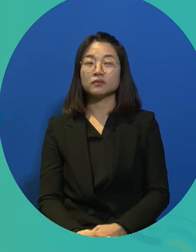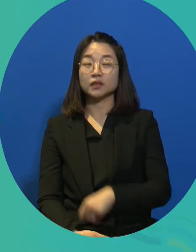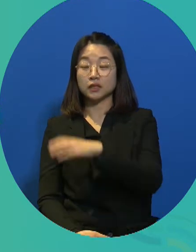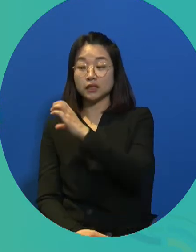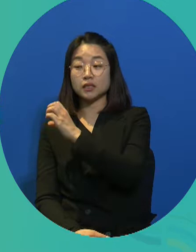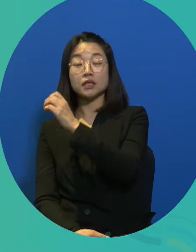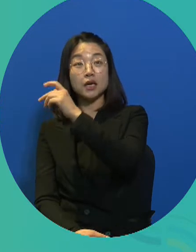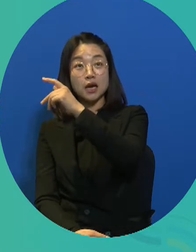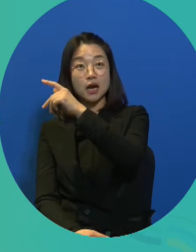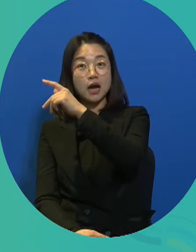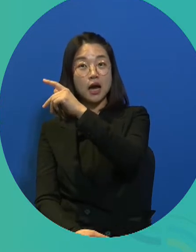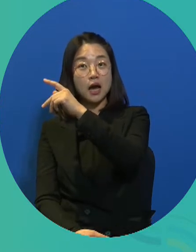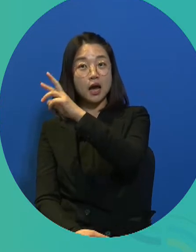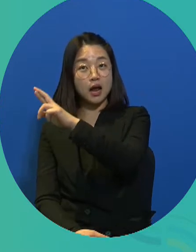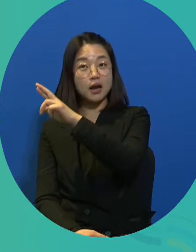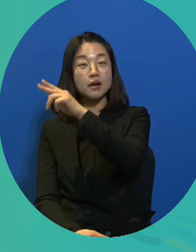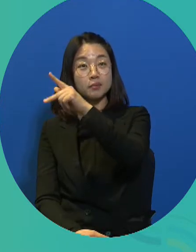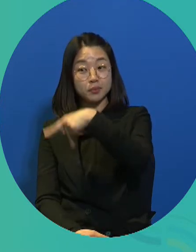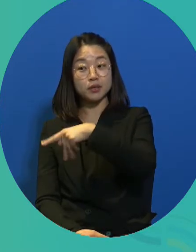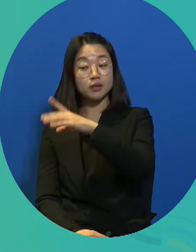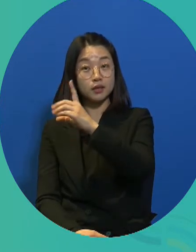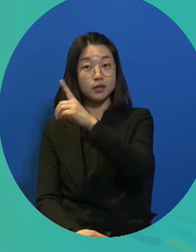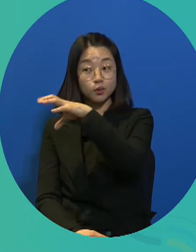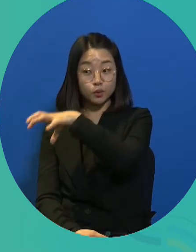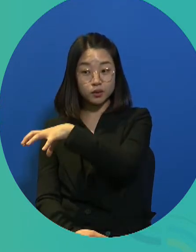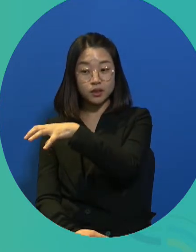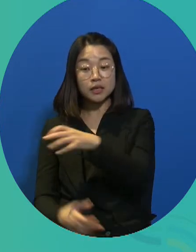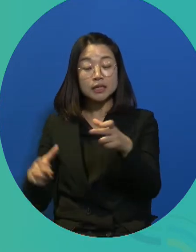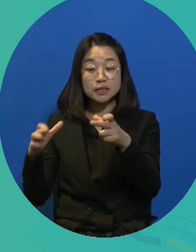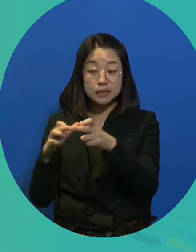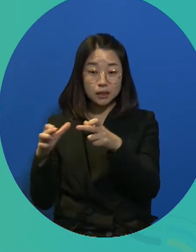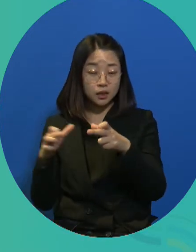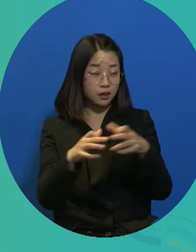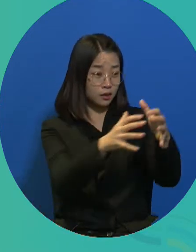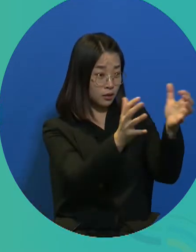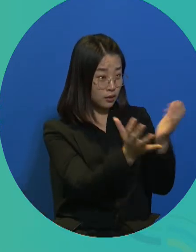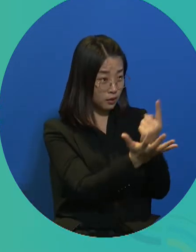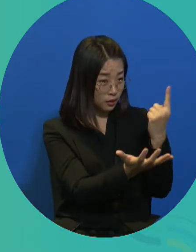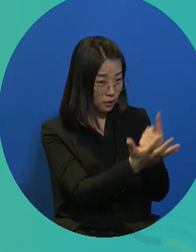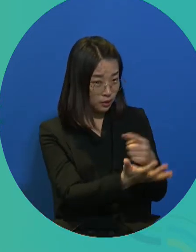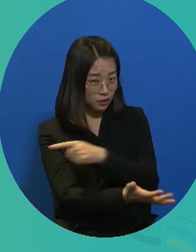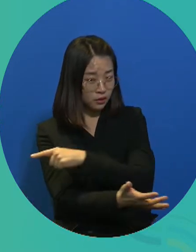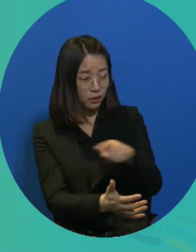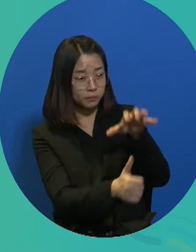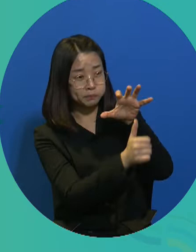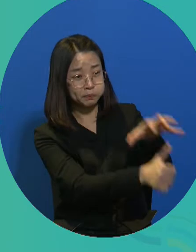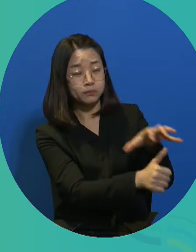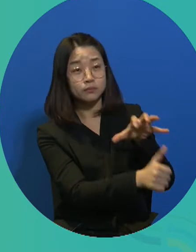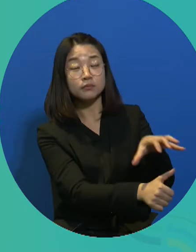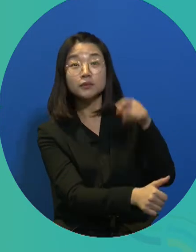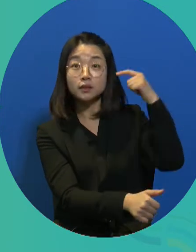CRPD에서도 인권단체들이 장애인들이 몸소 이끄는 그런 단체를 차별화해가지고 보여지고 있습니다.